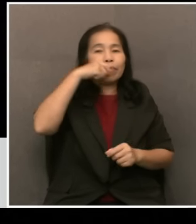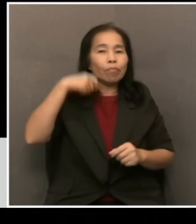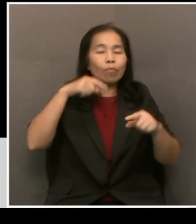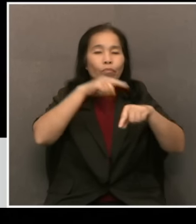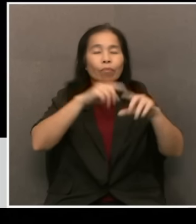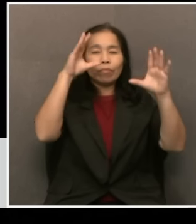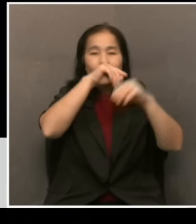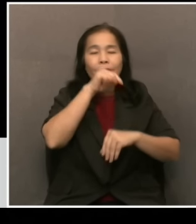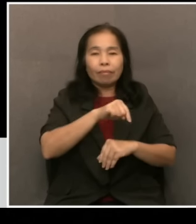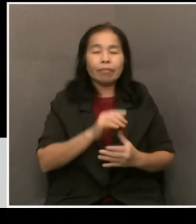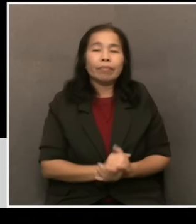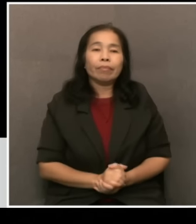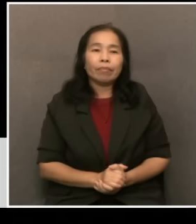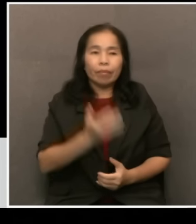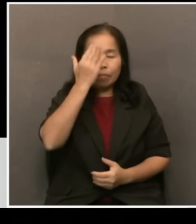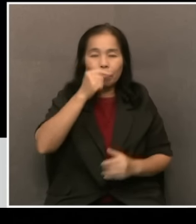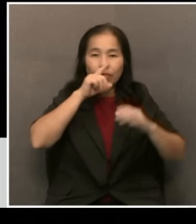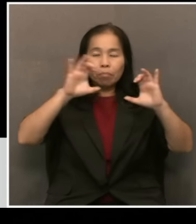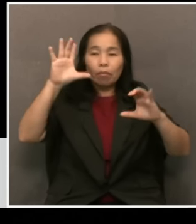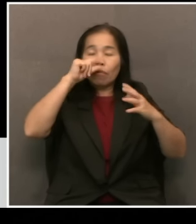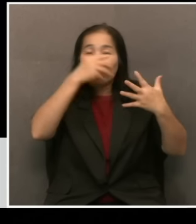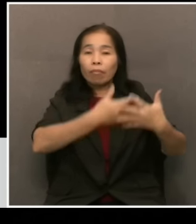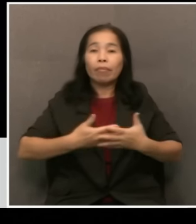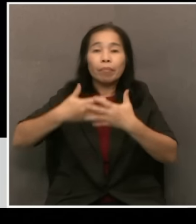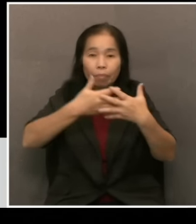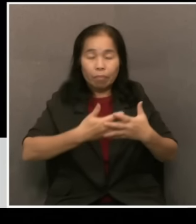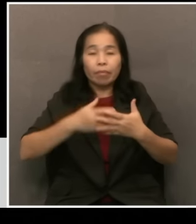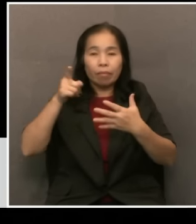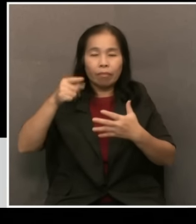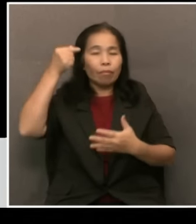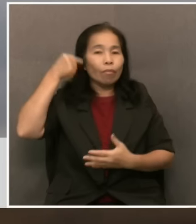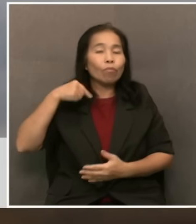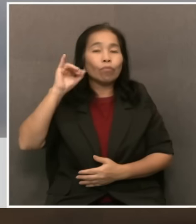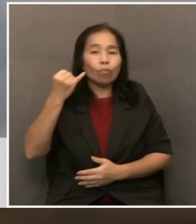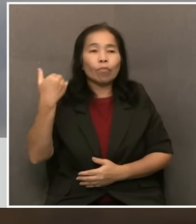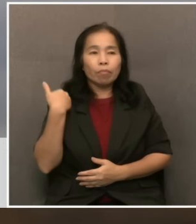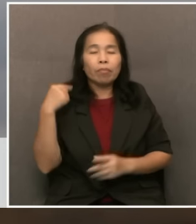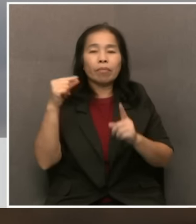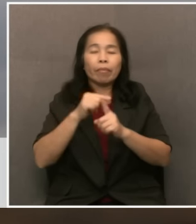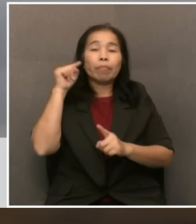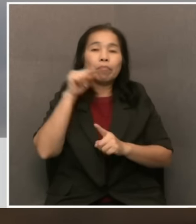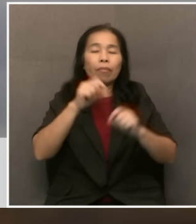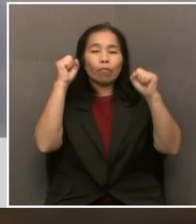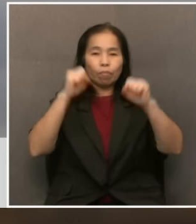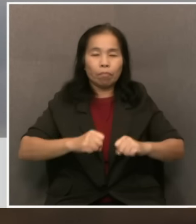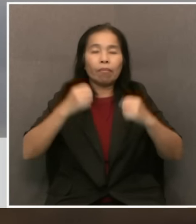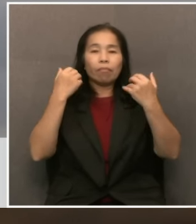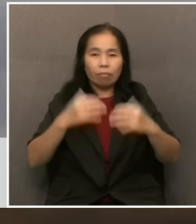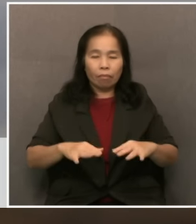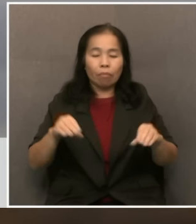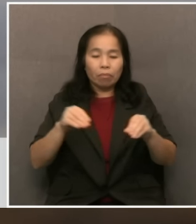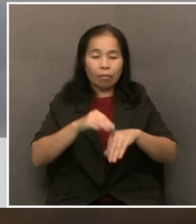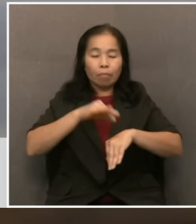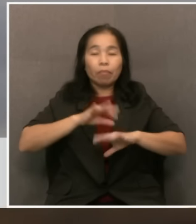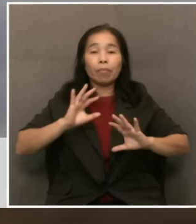คาบดอกนะคะเมื่อรัฐบาลสหรัฐของประธานาธิบดีโจไบเดนได้มีคำสั่งอนุมัติทิ้งทวนก่อนหมดวาระ